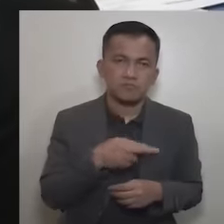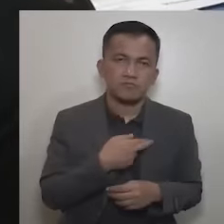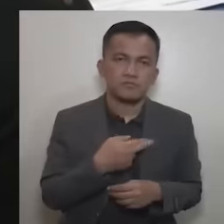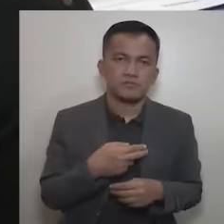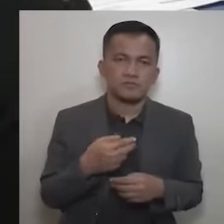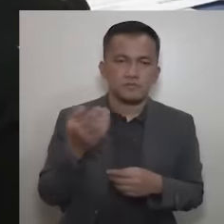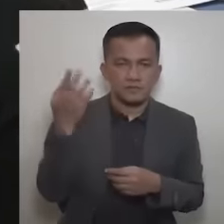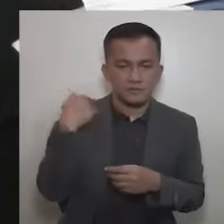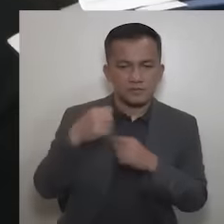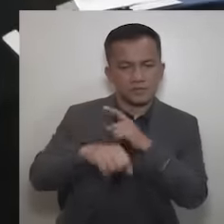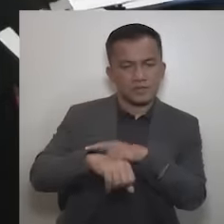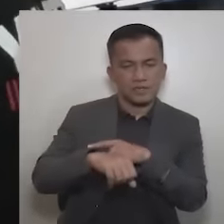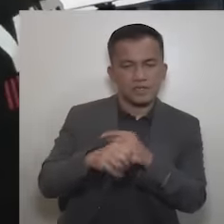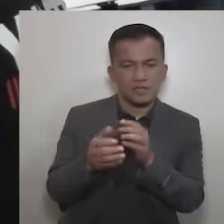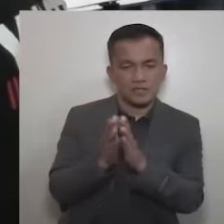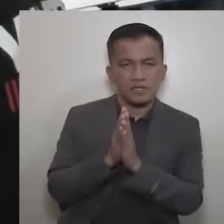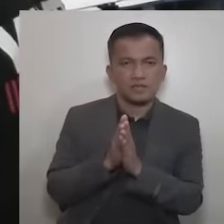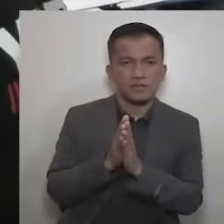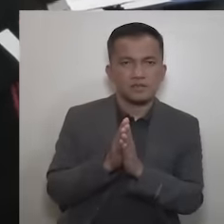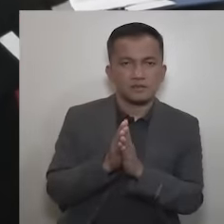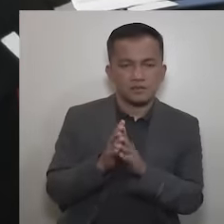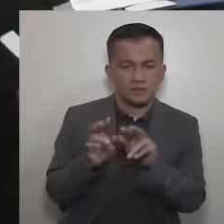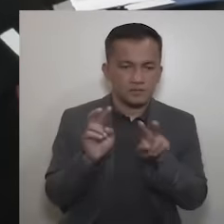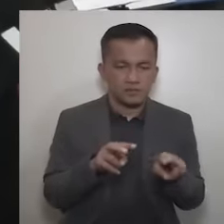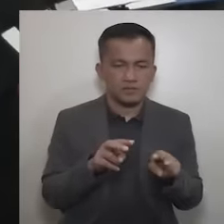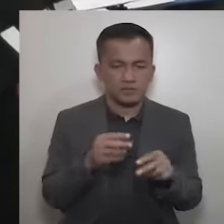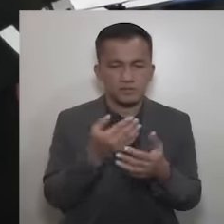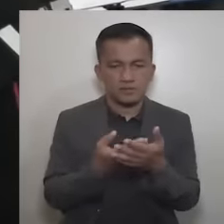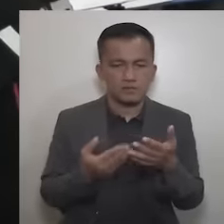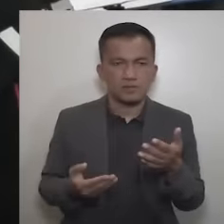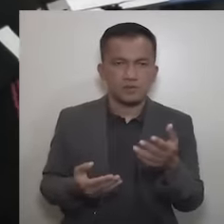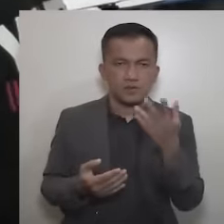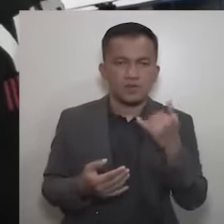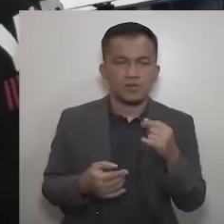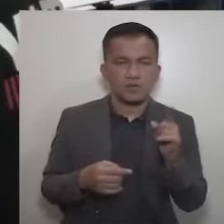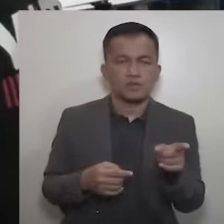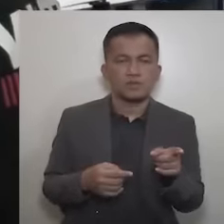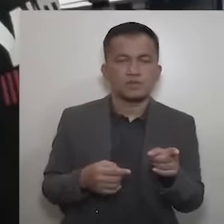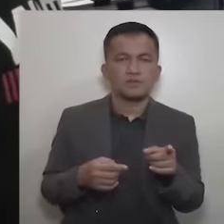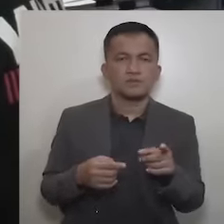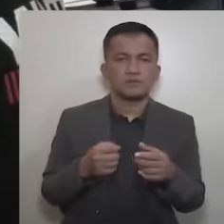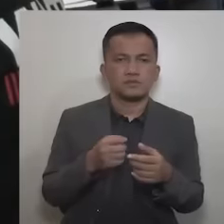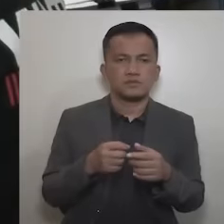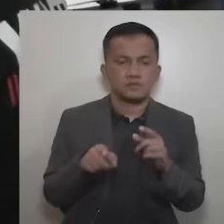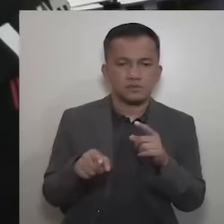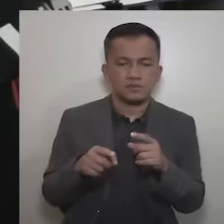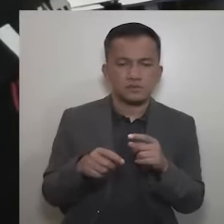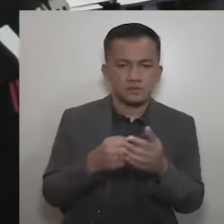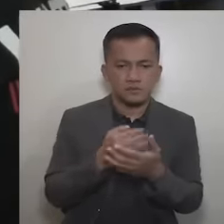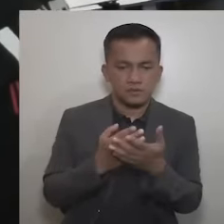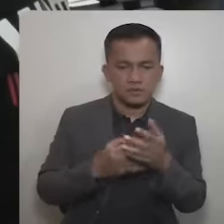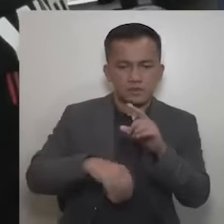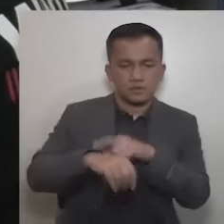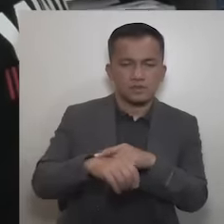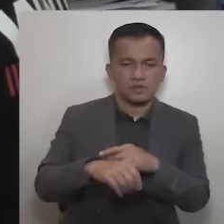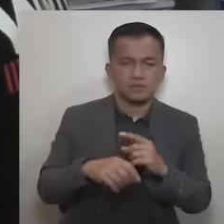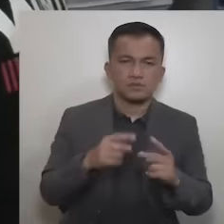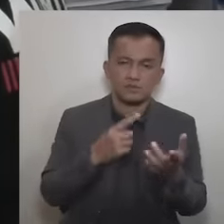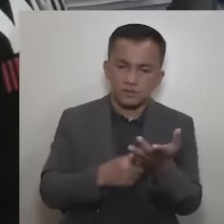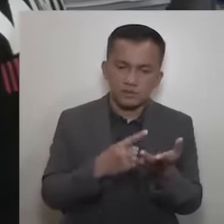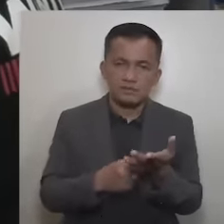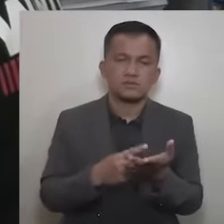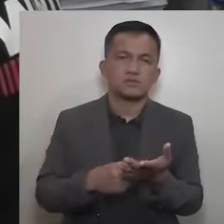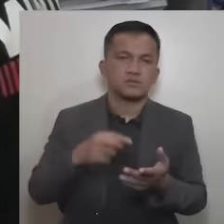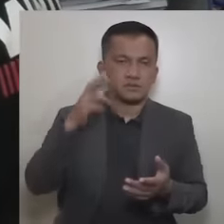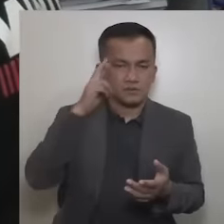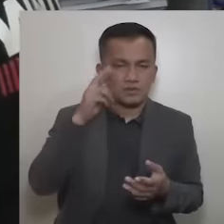that time nga, she had asked us to look into the matter, and then that's why nga I had some time to discuss with Commander Richie